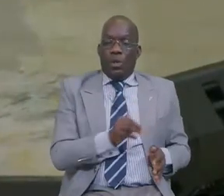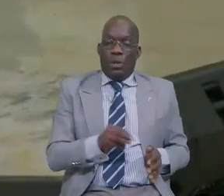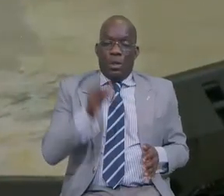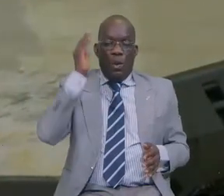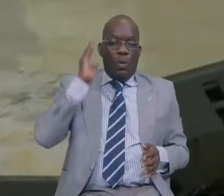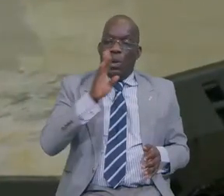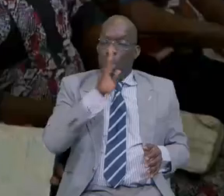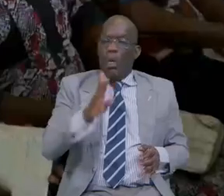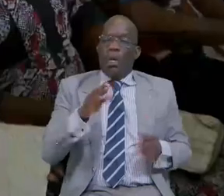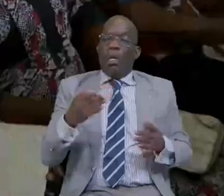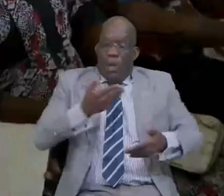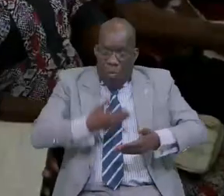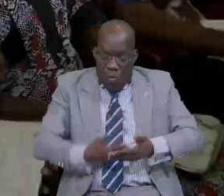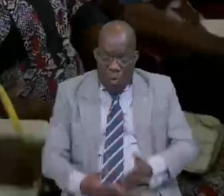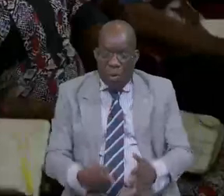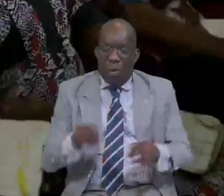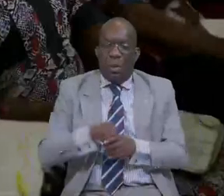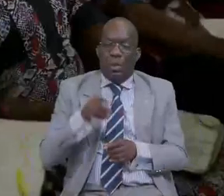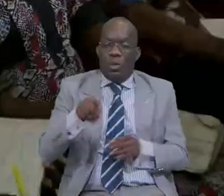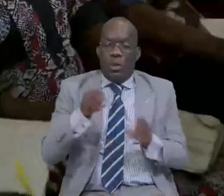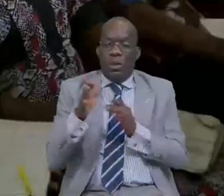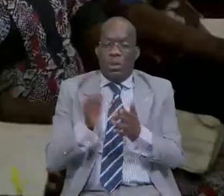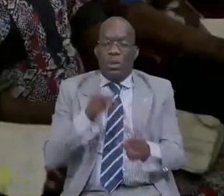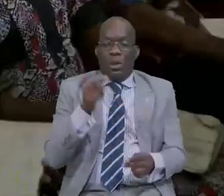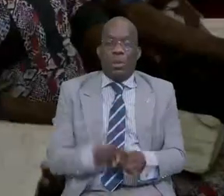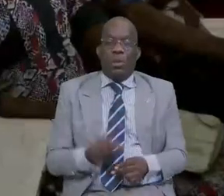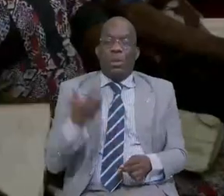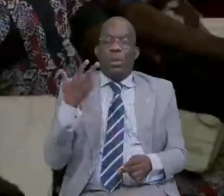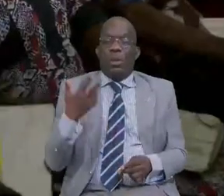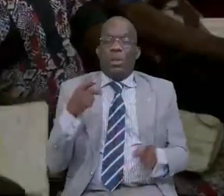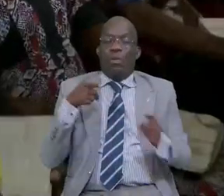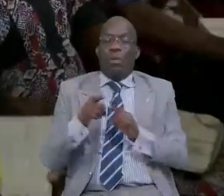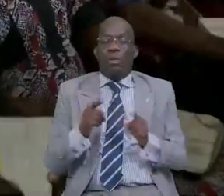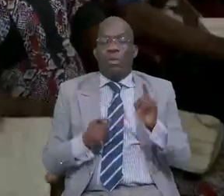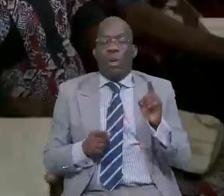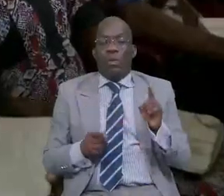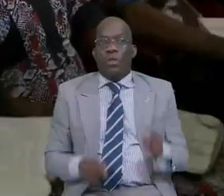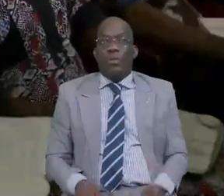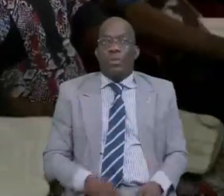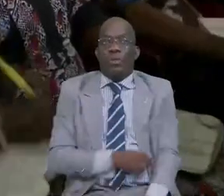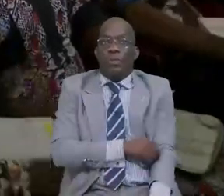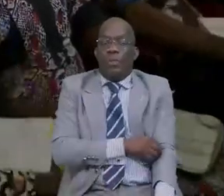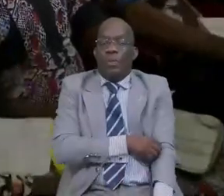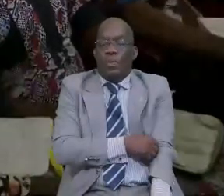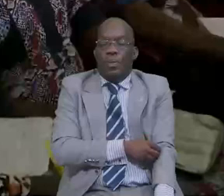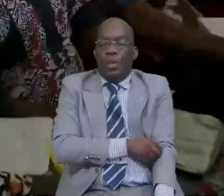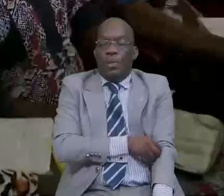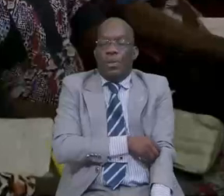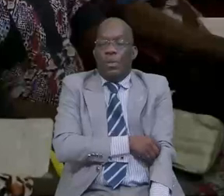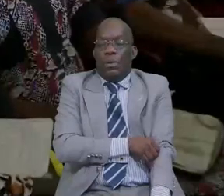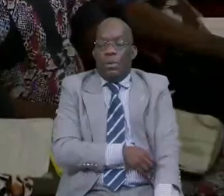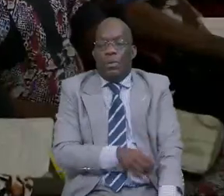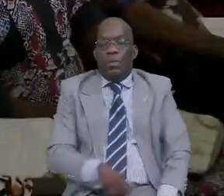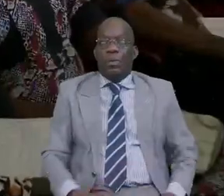prenne naissance en toi au nom de Jésus. Trois éléments à considérer. Premièrement,